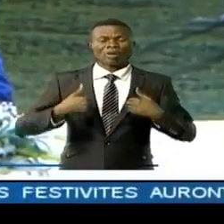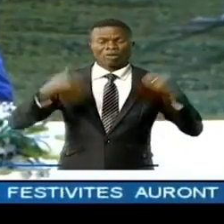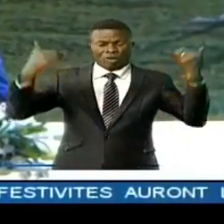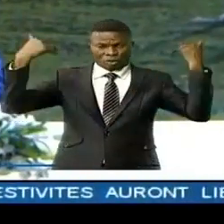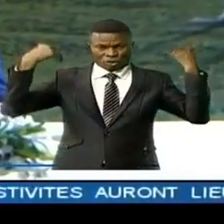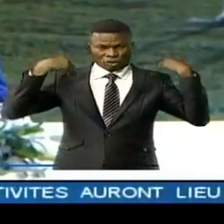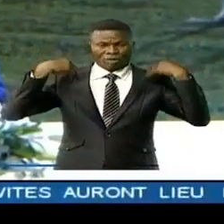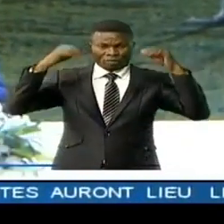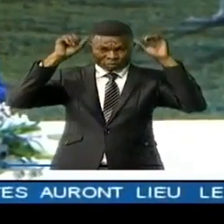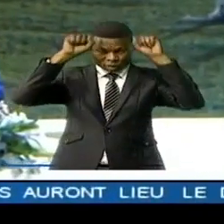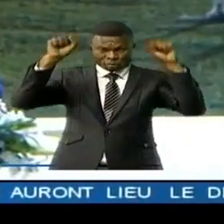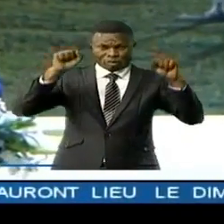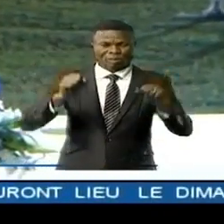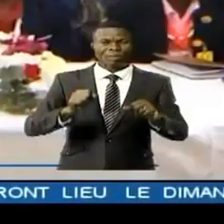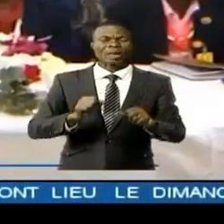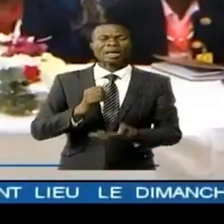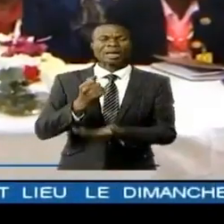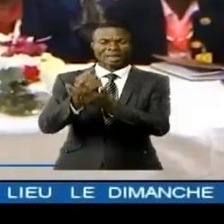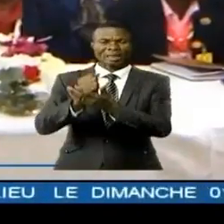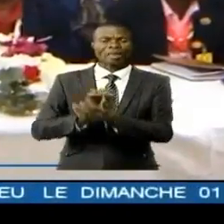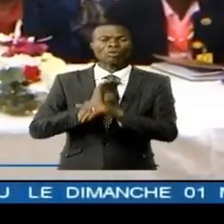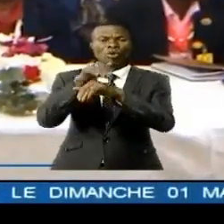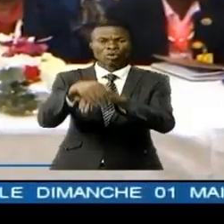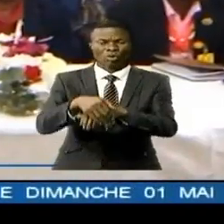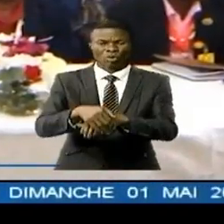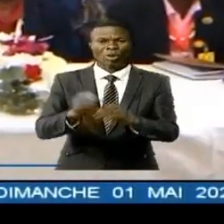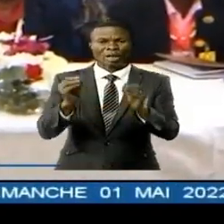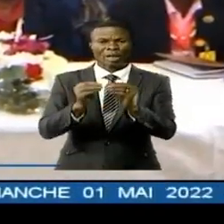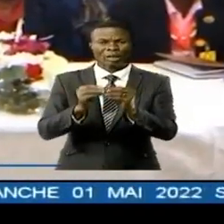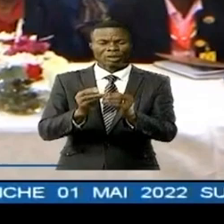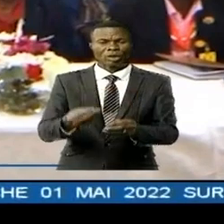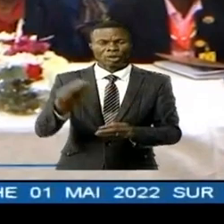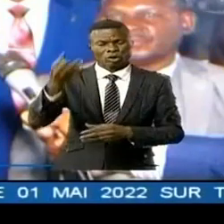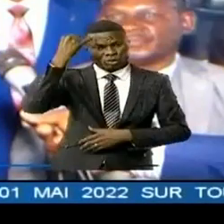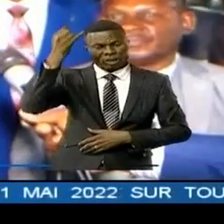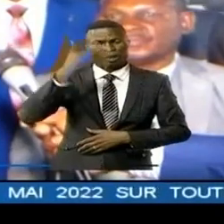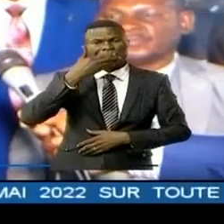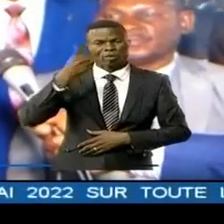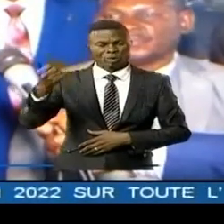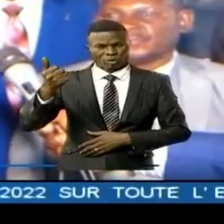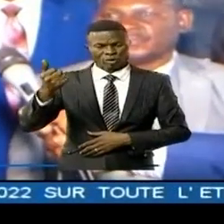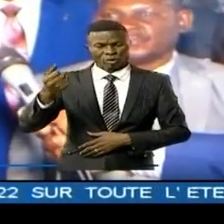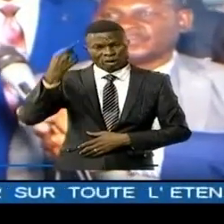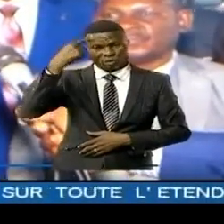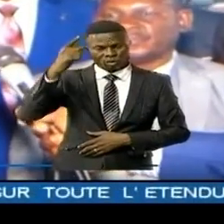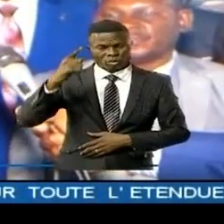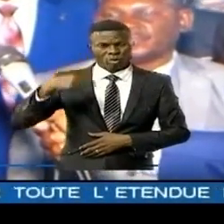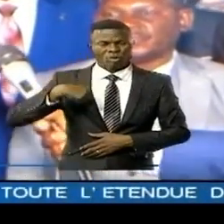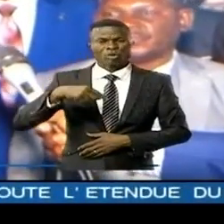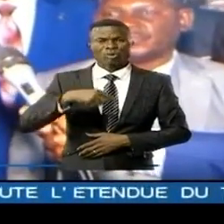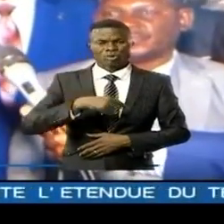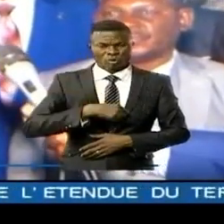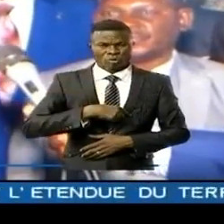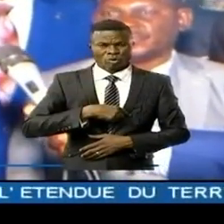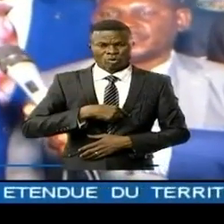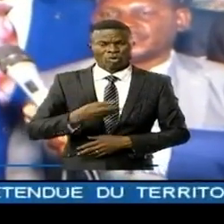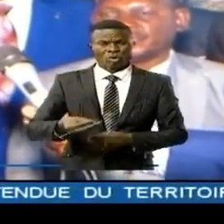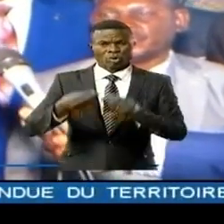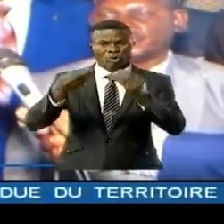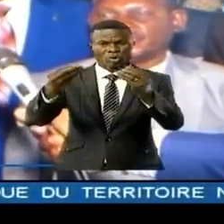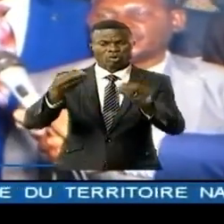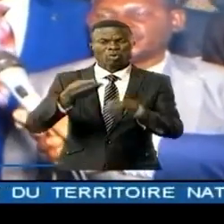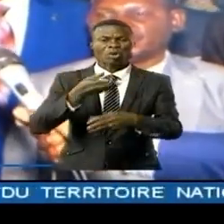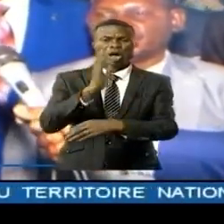nous associer à cette table ronde pour que nous puissions aussi apporter quelque chose et nous puissions aussi donner nos